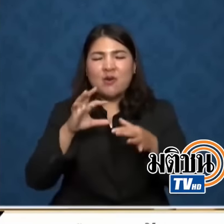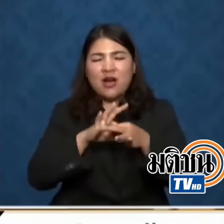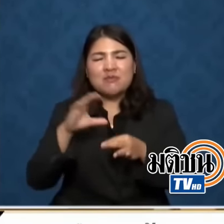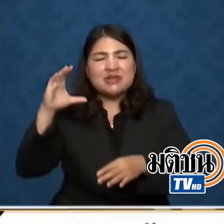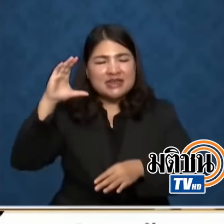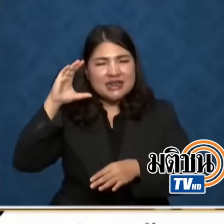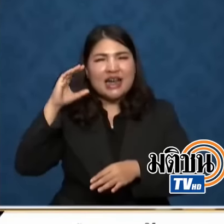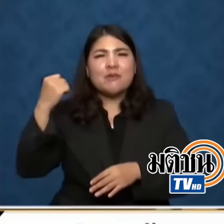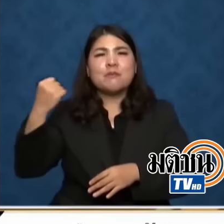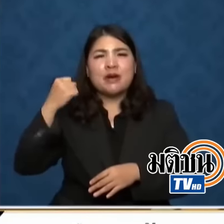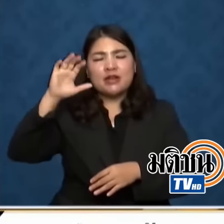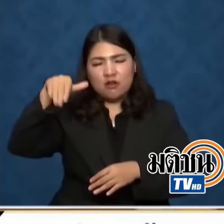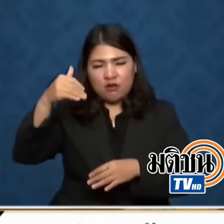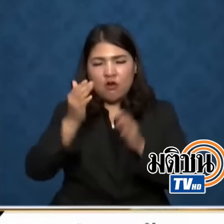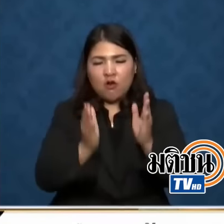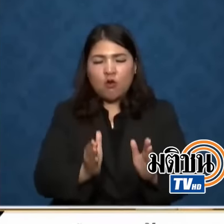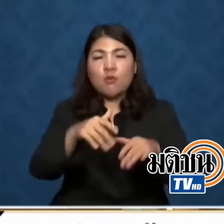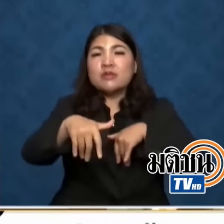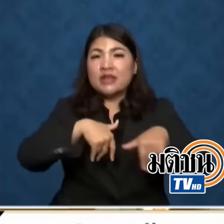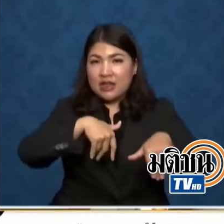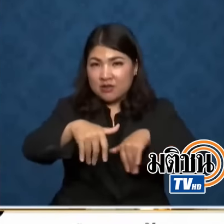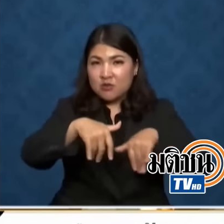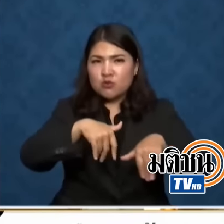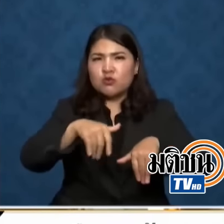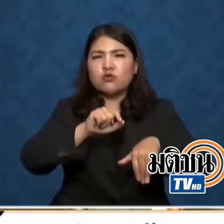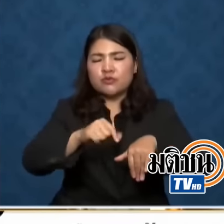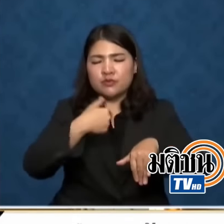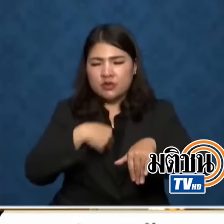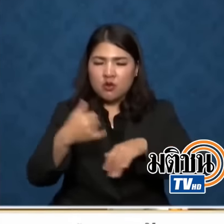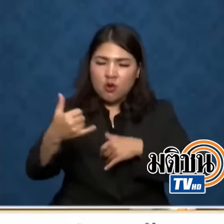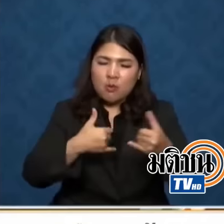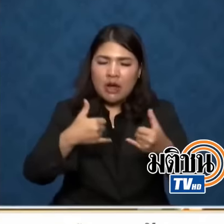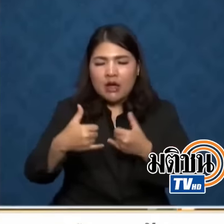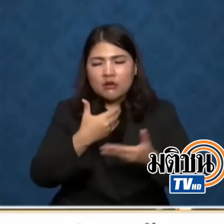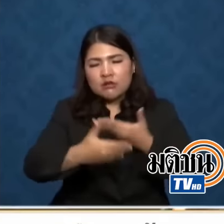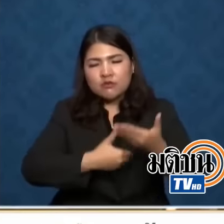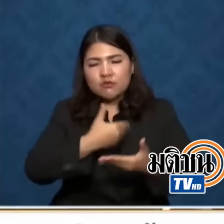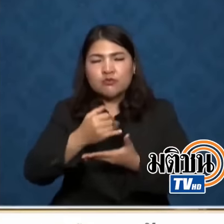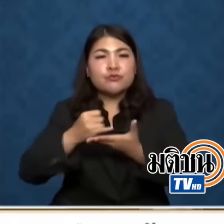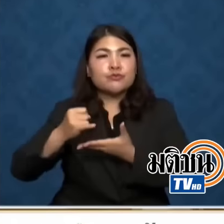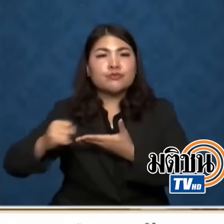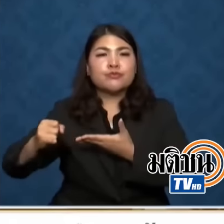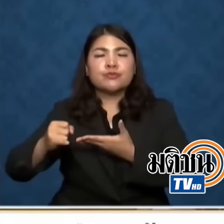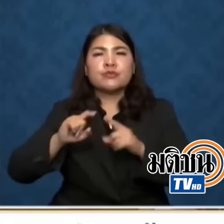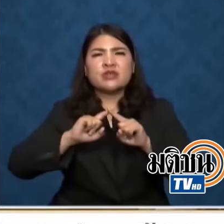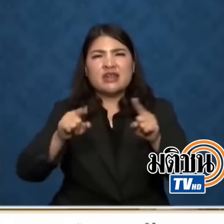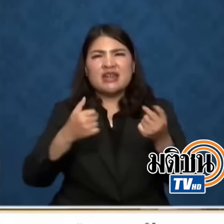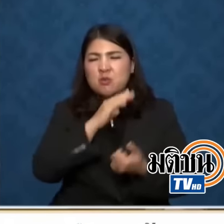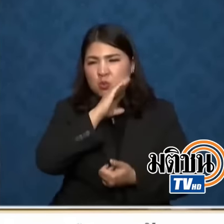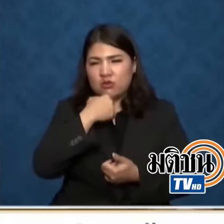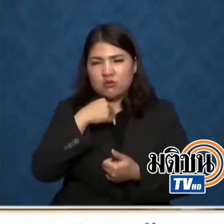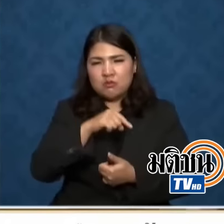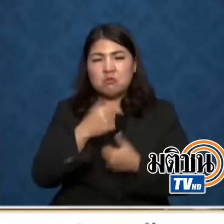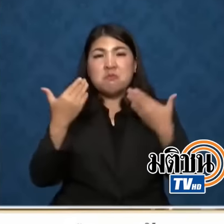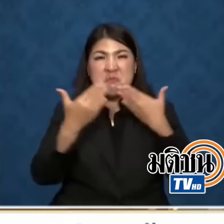เชื่อมั่นของประชาชนของผู้บริโภคที่จะออกมาจับจ่ายใช้สอยแต่ว่าถ้ามันเปลี่ยนเยอะมันเป็นเทคโนโลยีที่ยัง